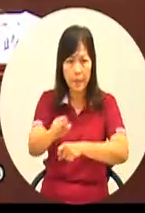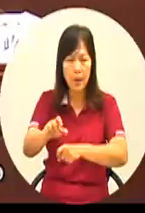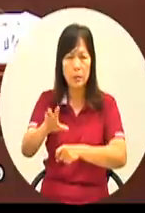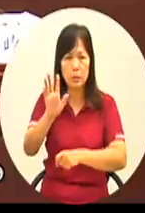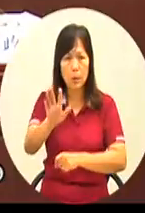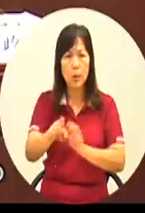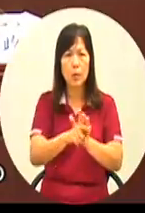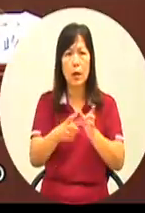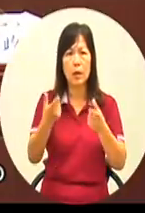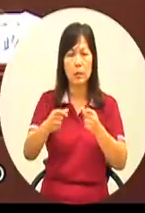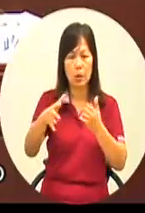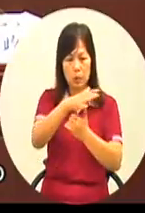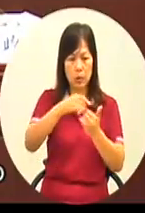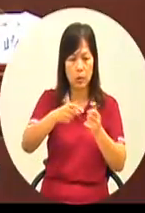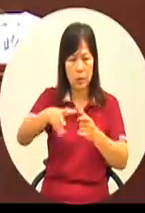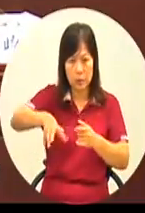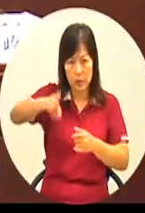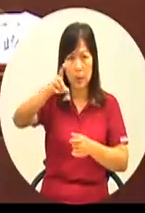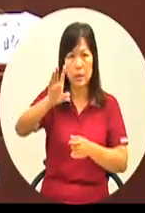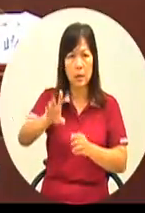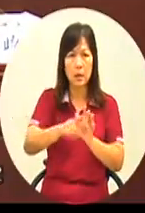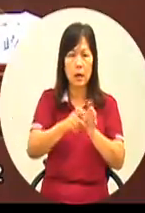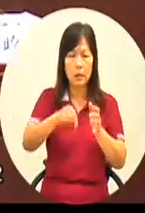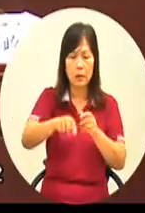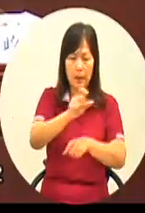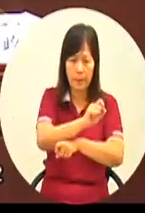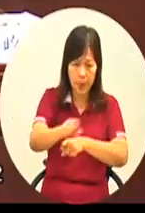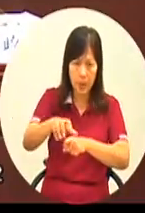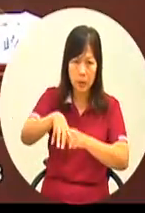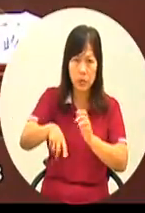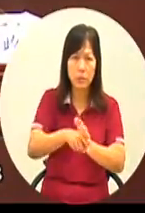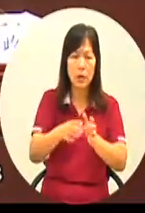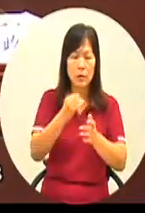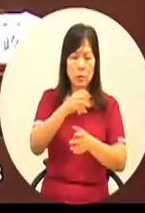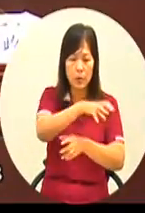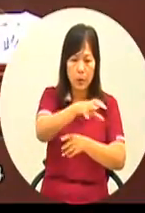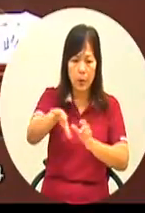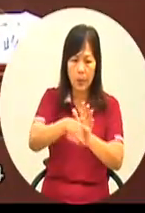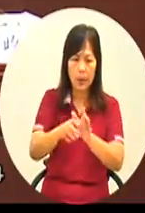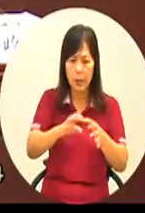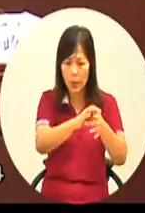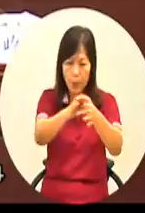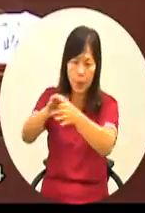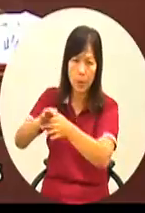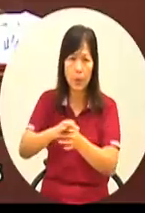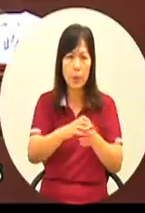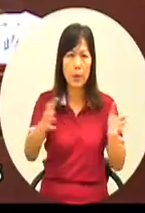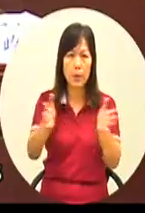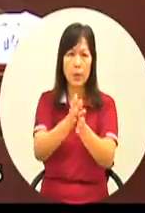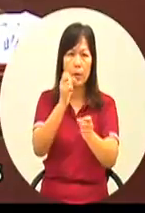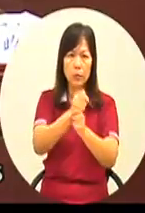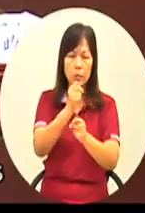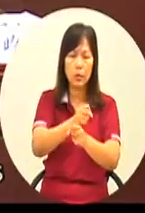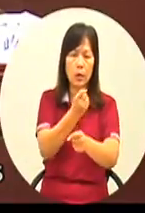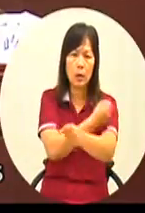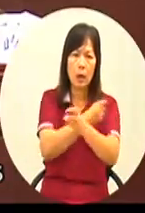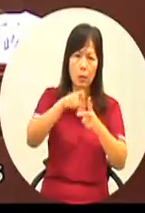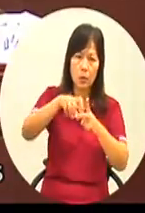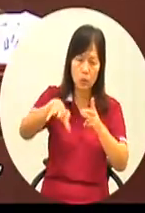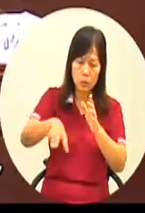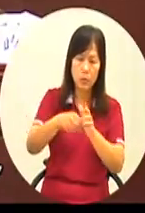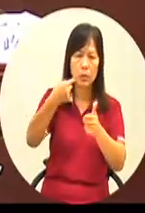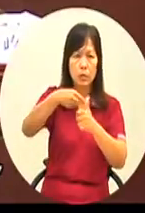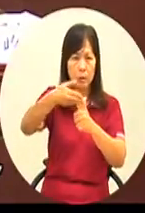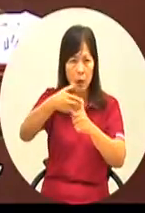办公室哈，这也是全国首创的。那这个整个办公室下面其实是跨部会的跨局处的一个合作，包括劳工局、教育局、